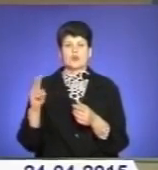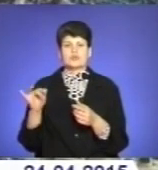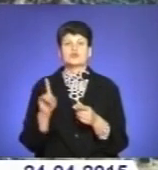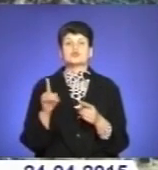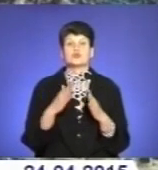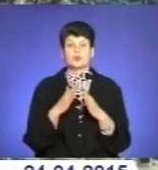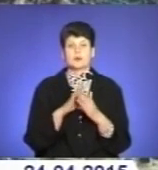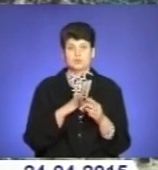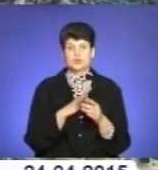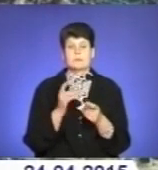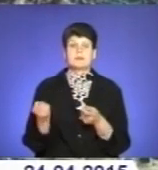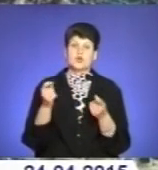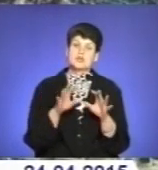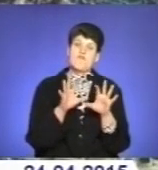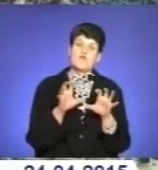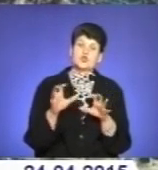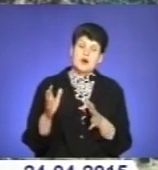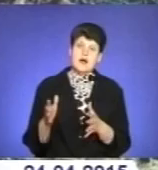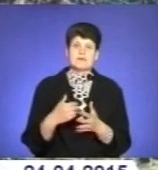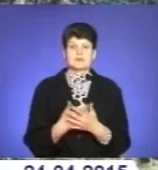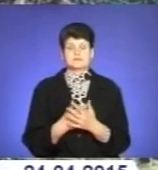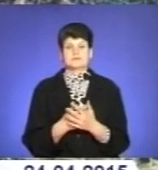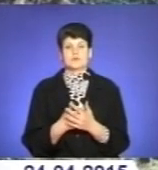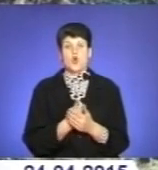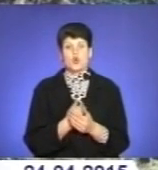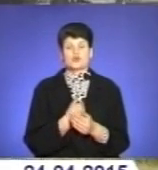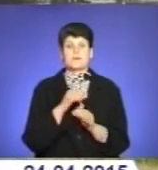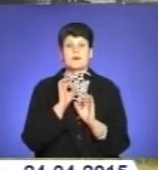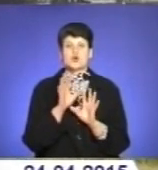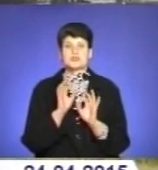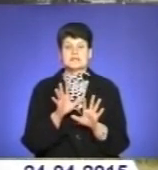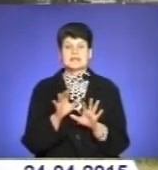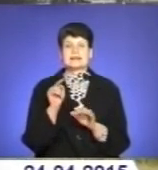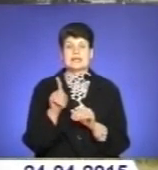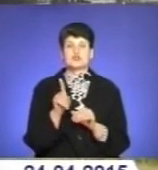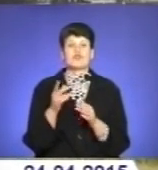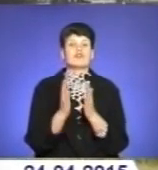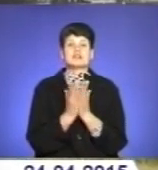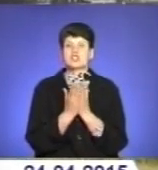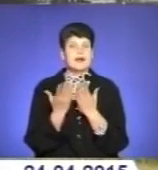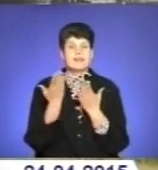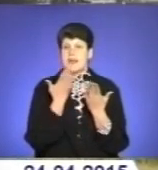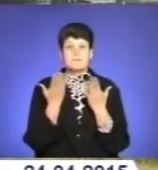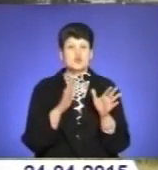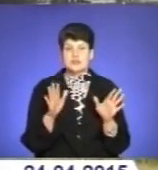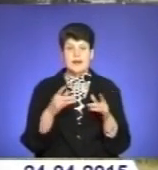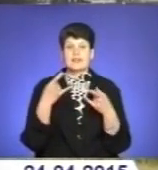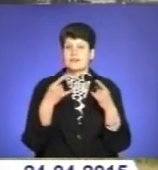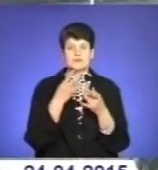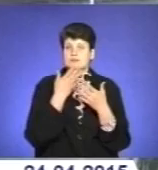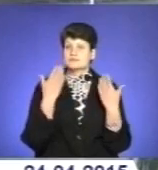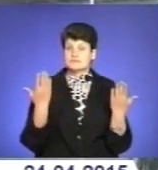було, ми приносили фотографії. Я вам от хочу розказати те, чого ви в книжках не прочитаєте і телевізор вам не